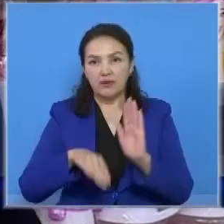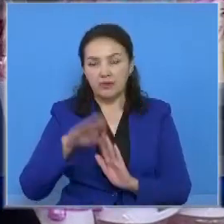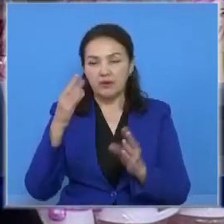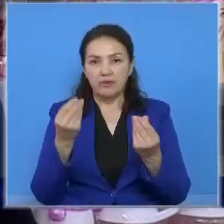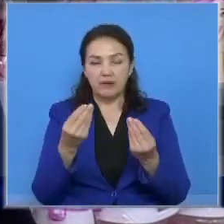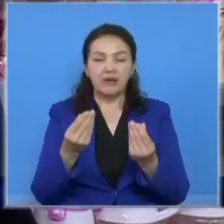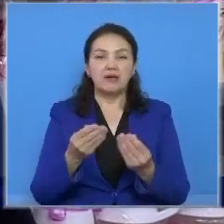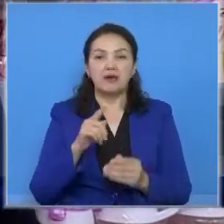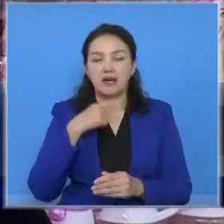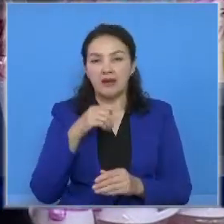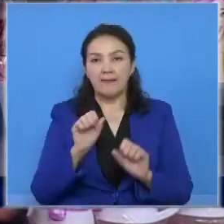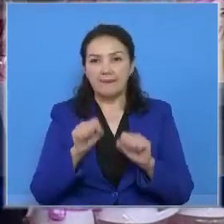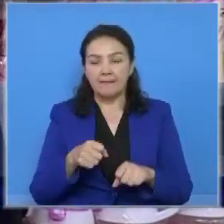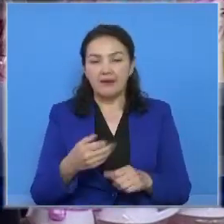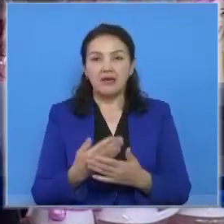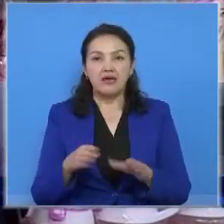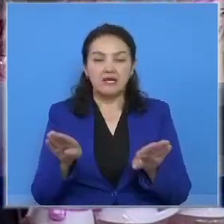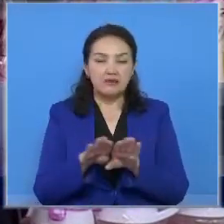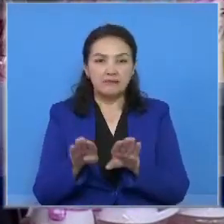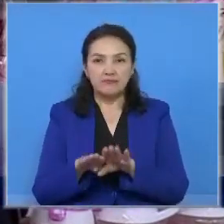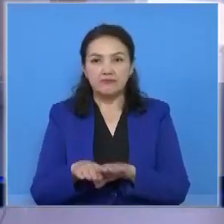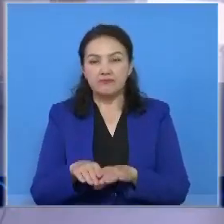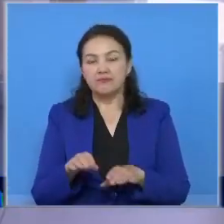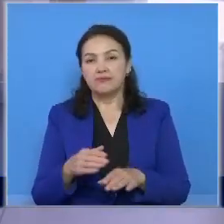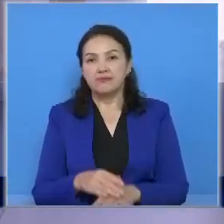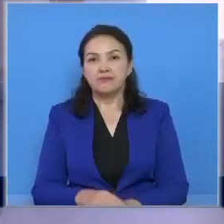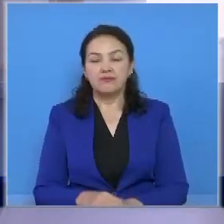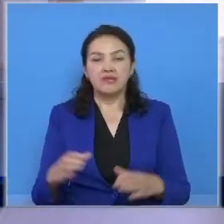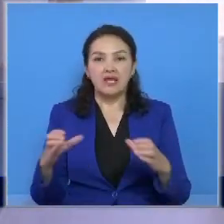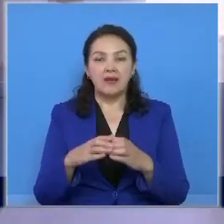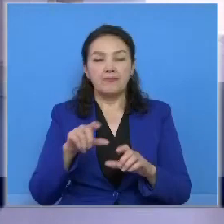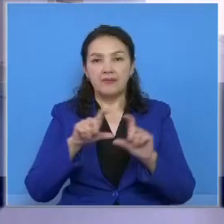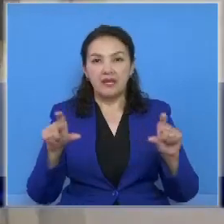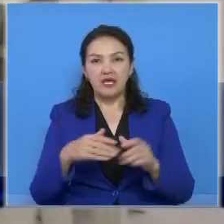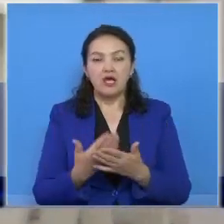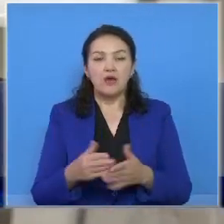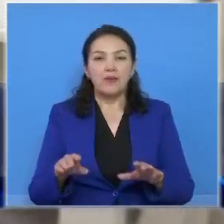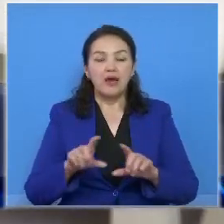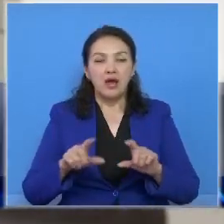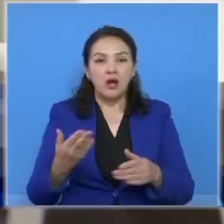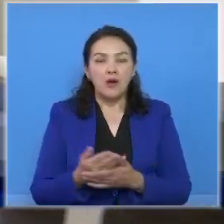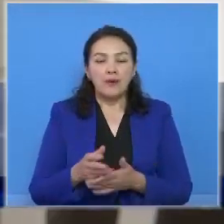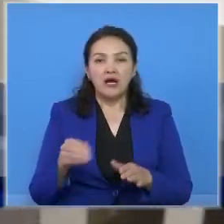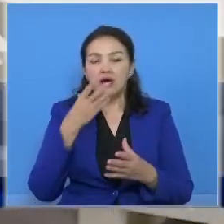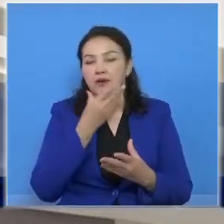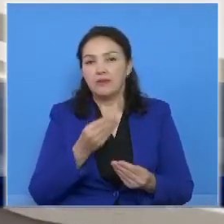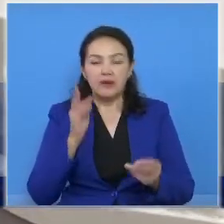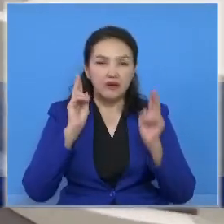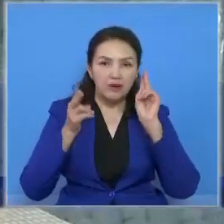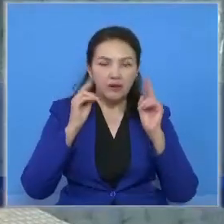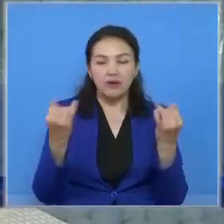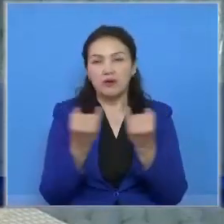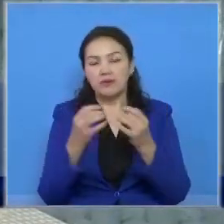деп айта алар едім, себебі үнемі бағаларды салыстырып отырамыз Инстаграм бойынша. Компания мектеп және мамандандырылған мекемелерге, сұлулық салондарына,